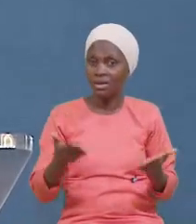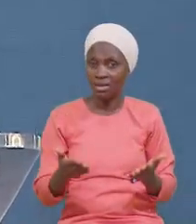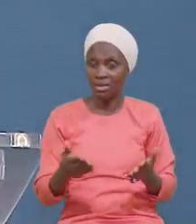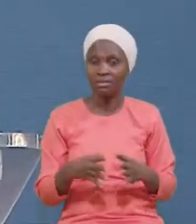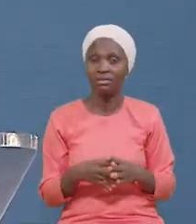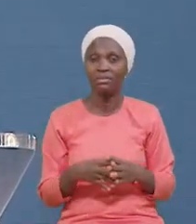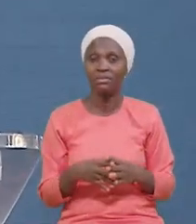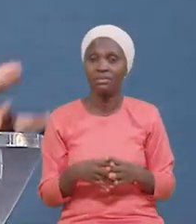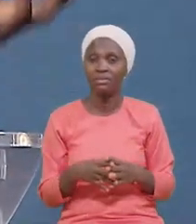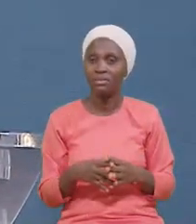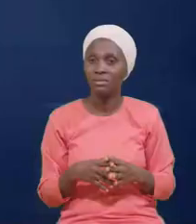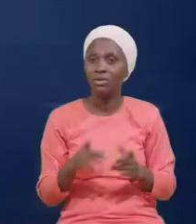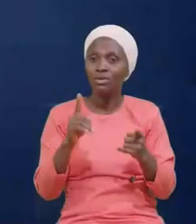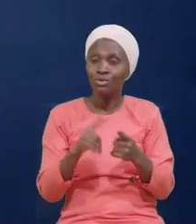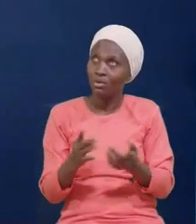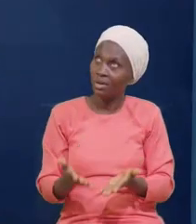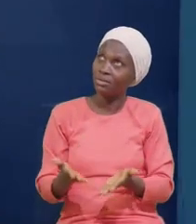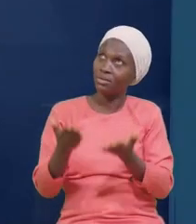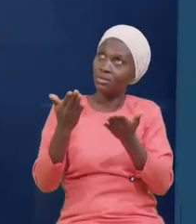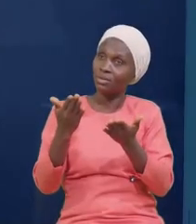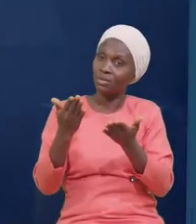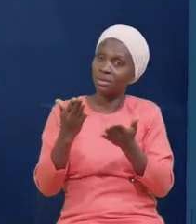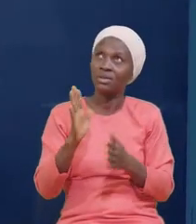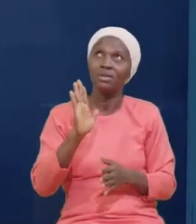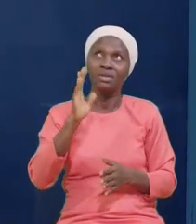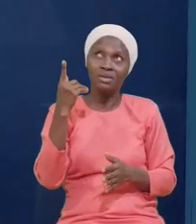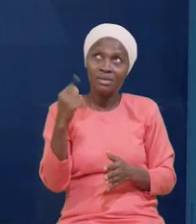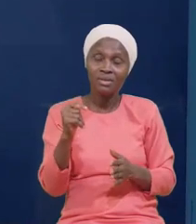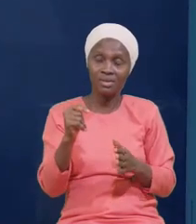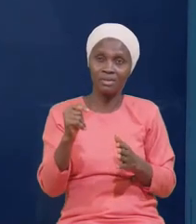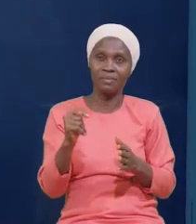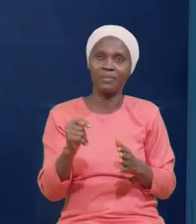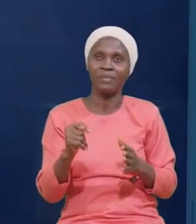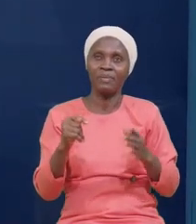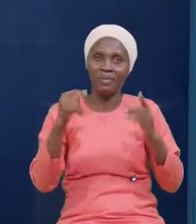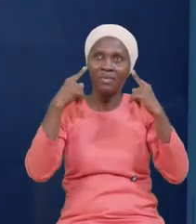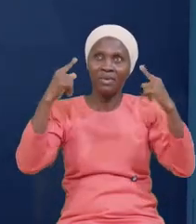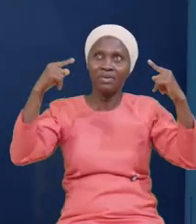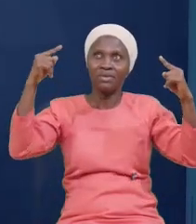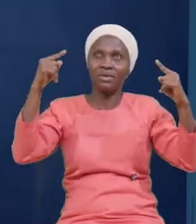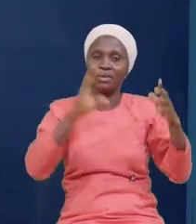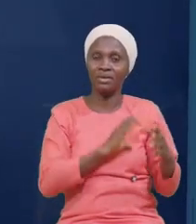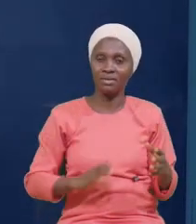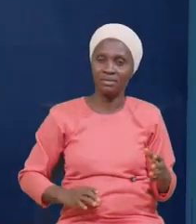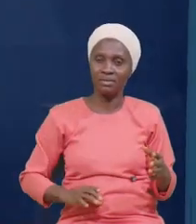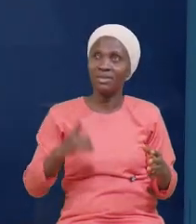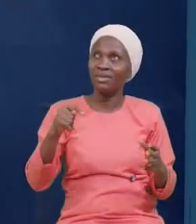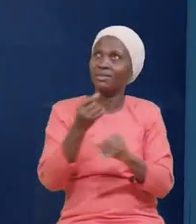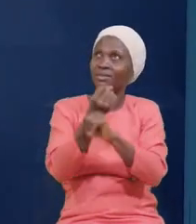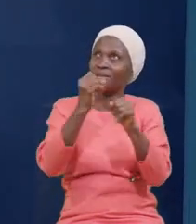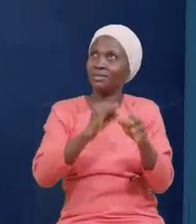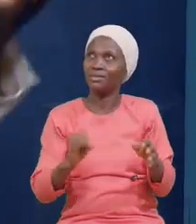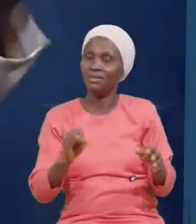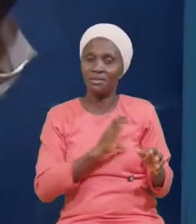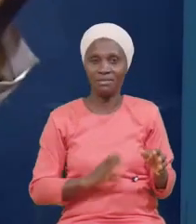అందుచేతనే మనం ఇక్కడ ఉన్నాం. To exalt the excelling Christ. ఆ యొక్క ప్రతిభగల క్రీస్తును హెచ్చించడానికి. The saving Christ.